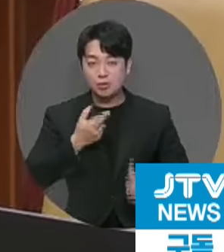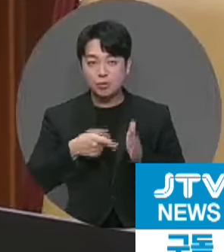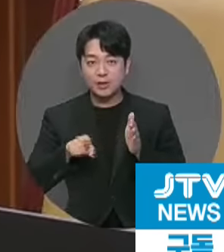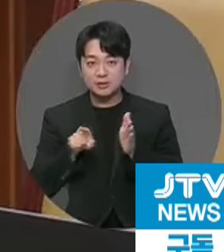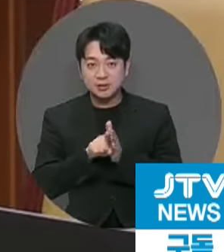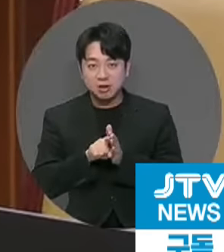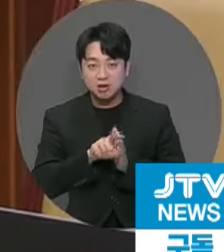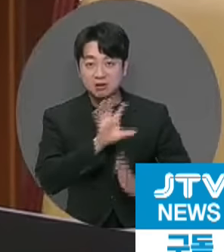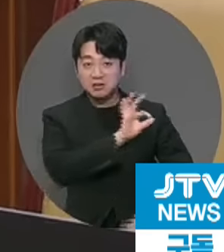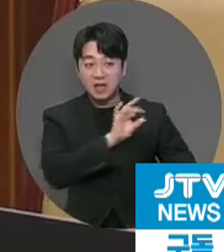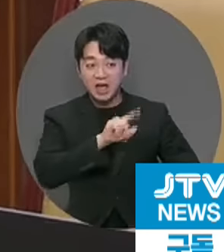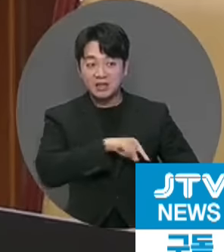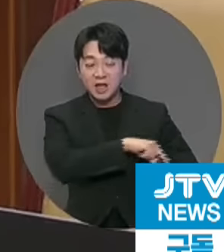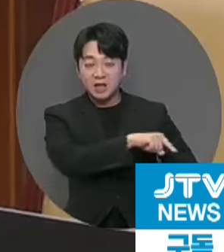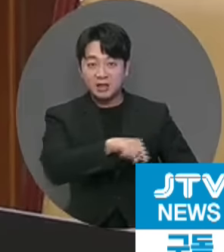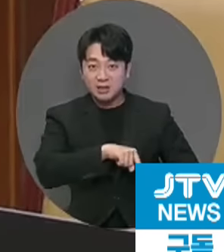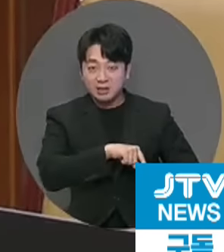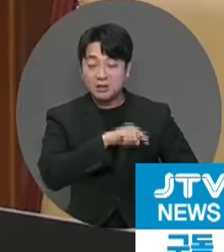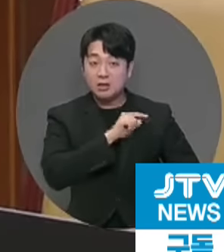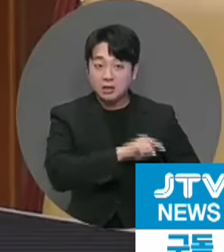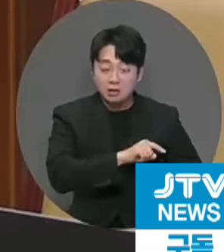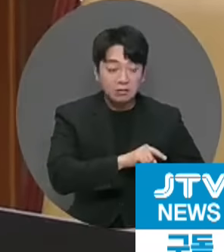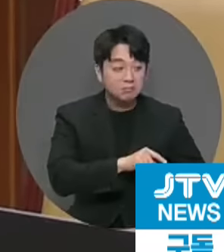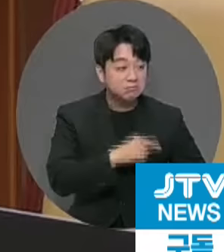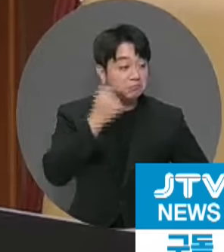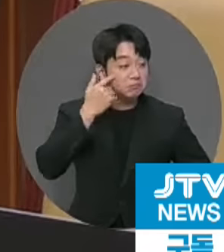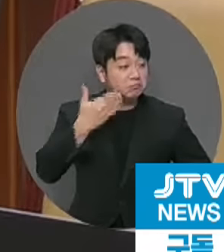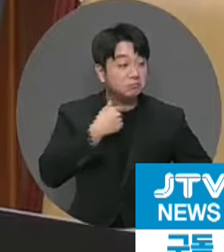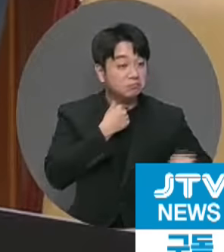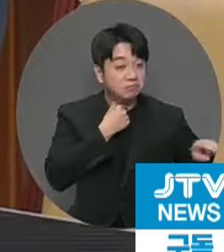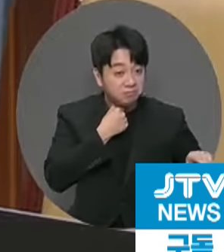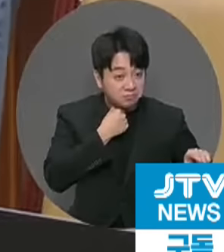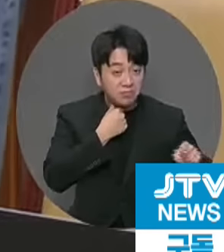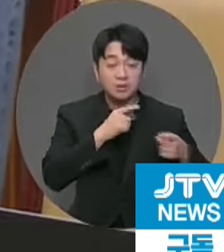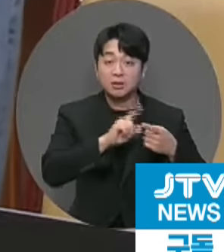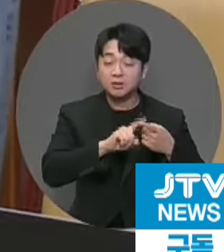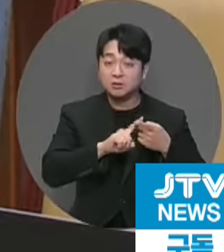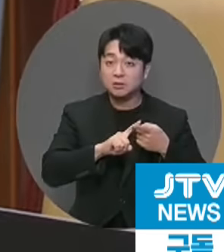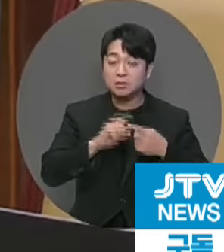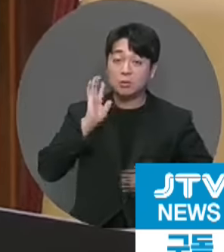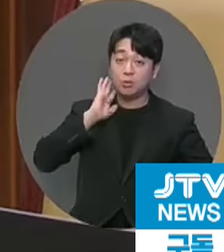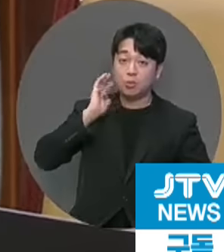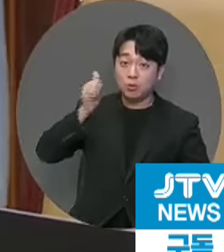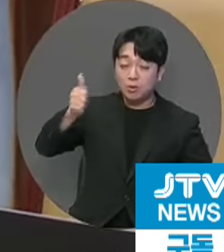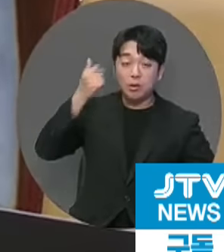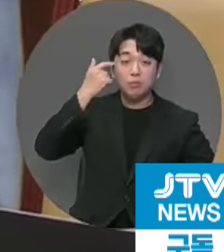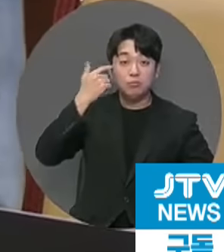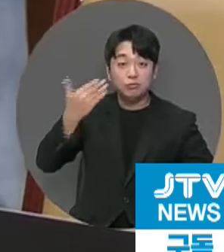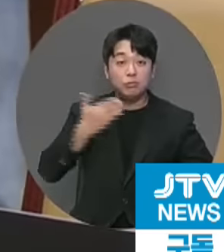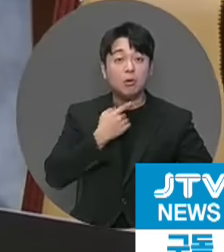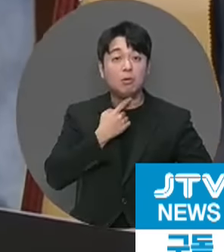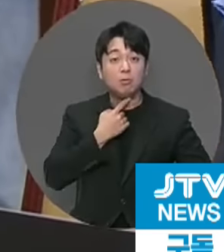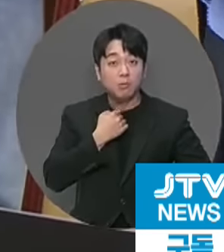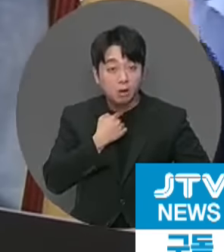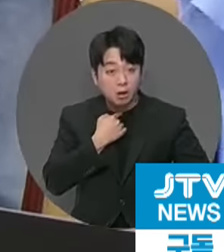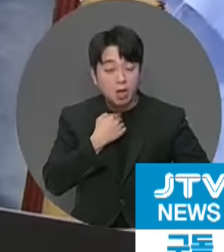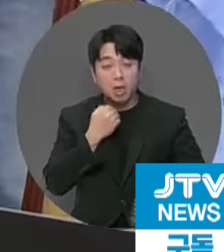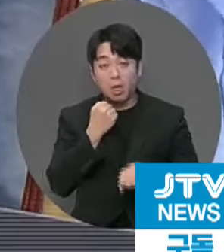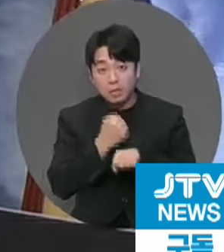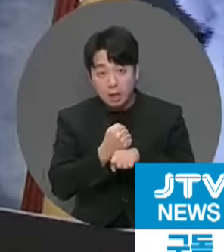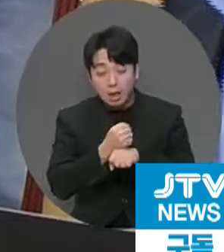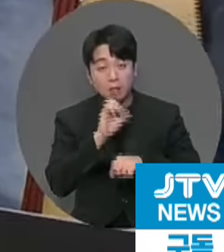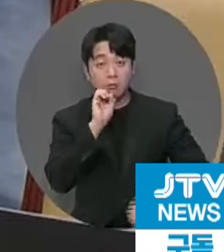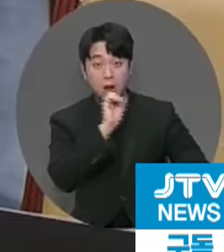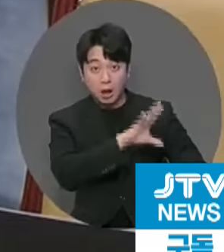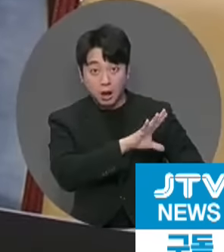야당이 얘기하니까 물어봤어요 라고 얘기했어요. 본인한테 유리할 것 같으니까 그런 얘기를 했을 수 있어요. 그런 생각이 들었을 수 있습니다. 근데